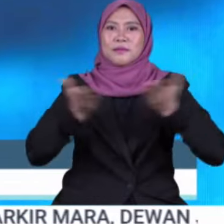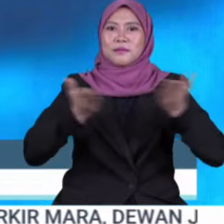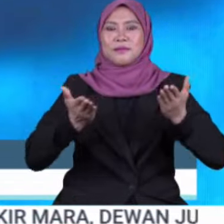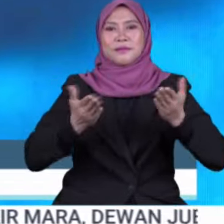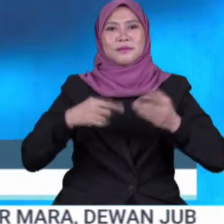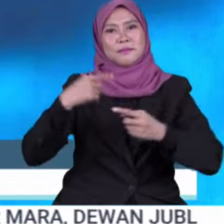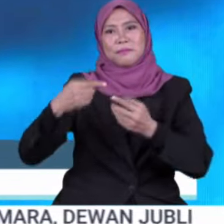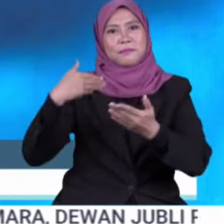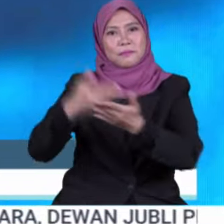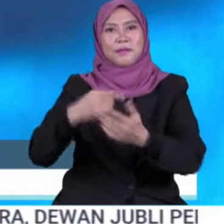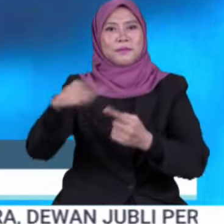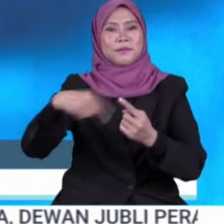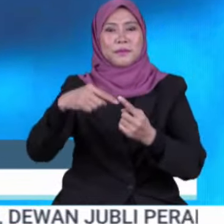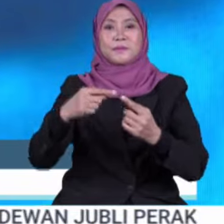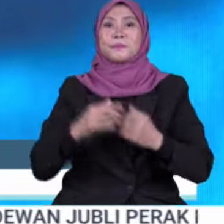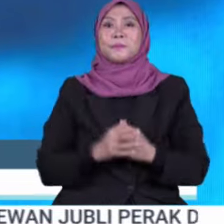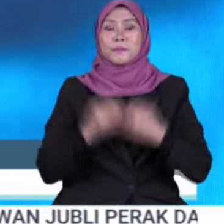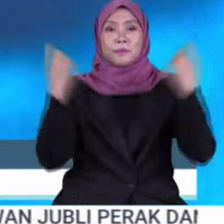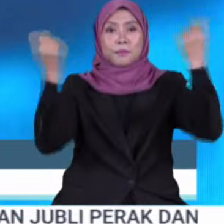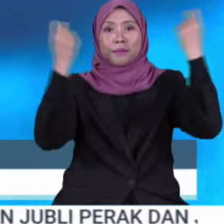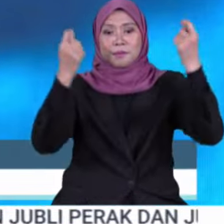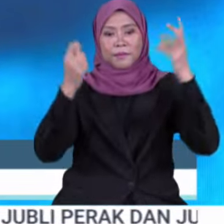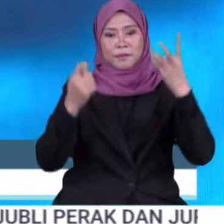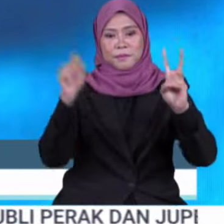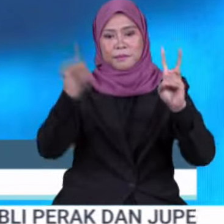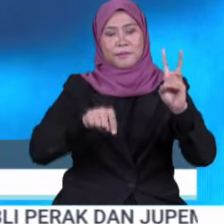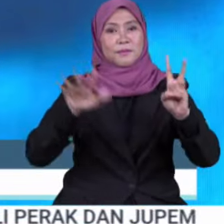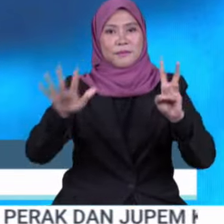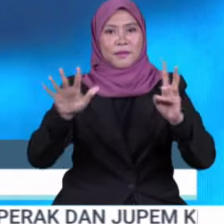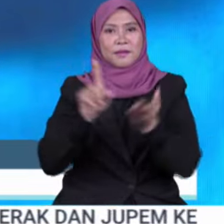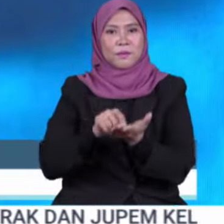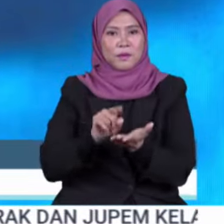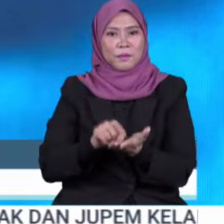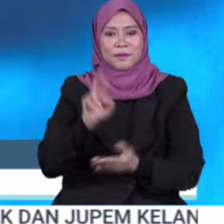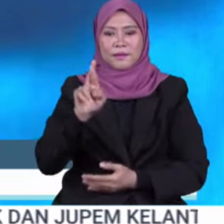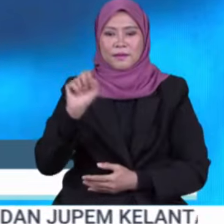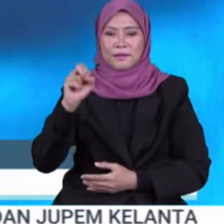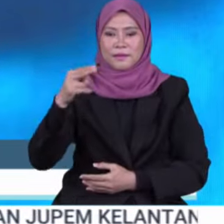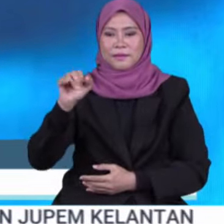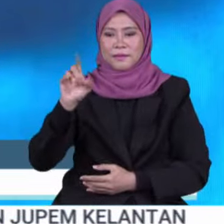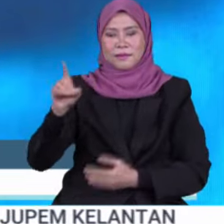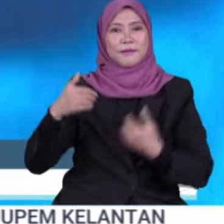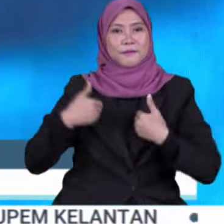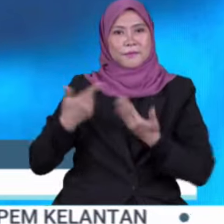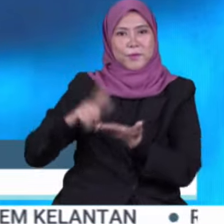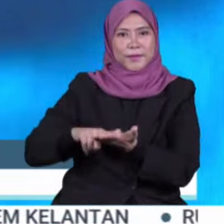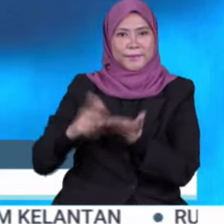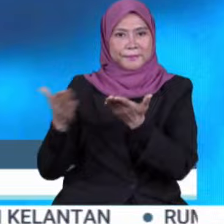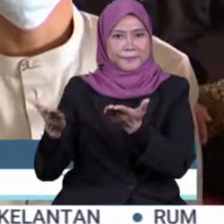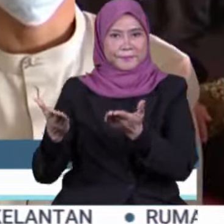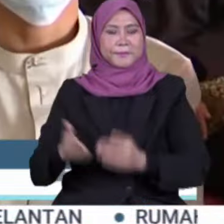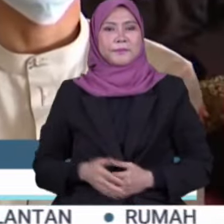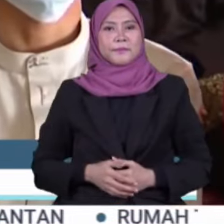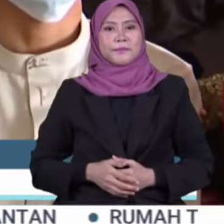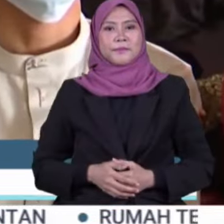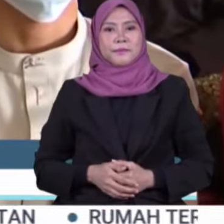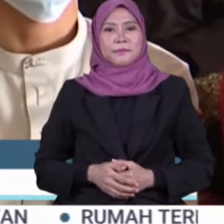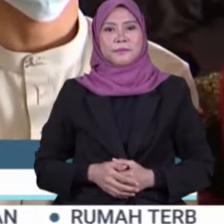bila-bila. Menjelang sambutan Hari Guru 16 Mei nanti, wartawan Rashid Jali menyediakan bingkisan ini. Saksikan.